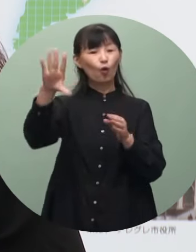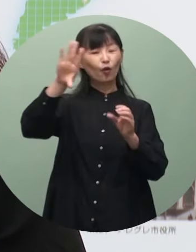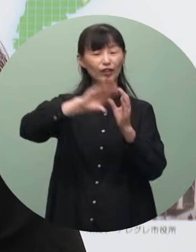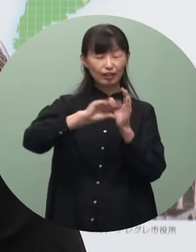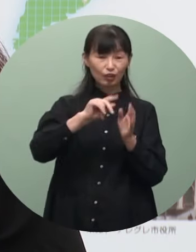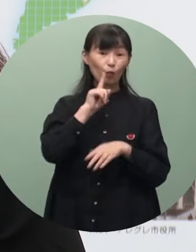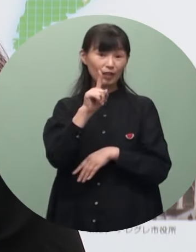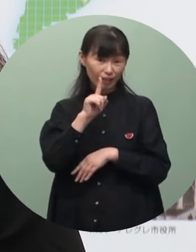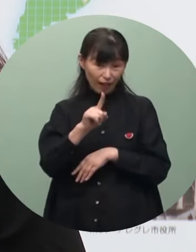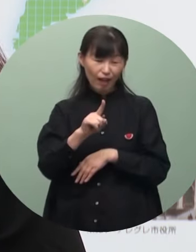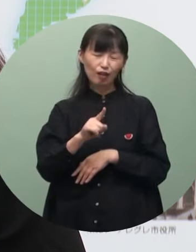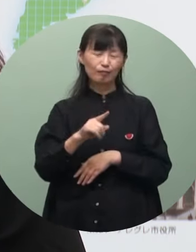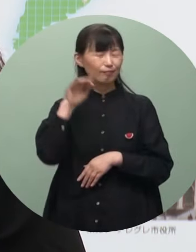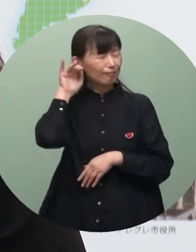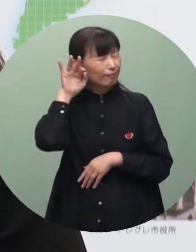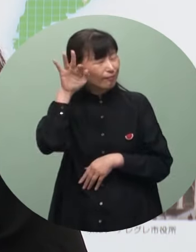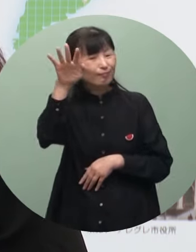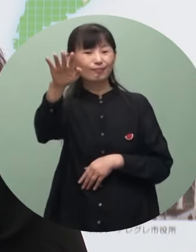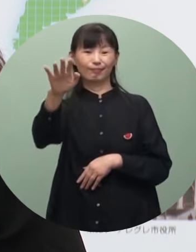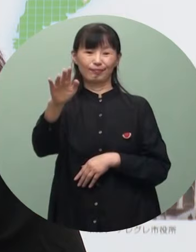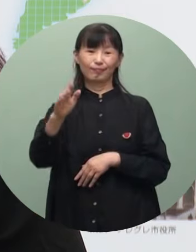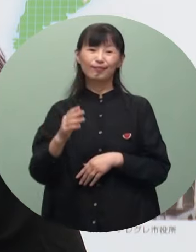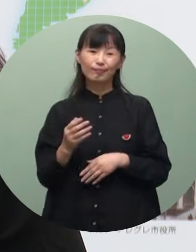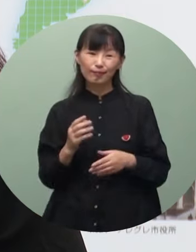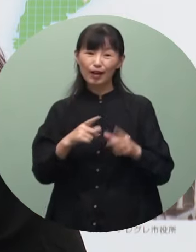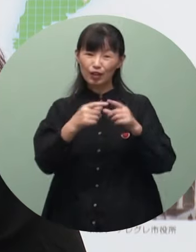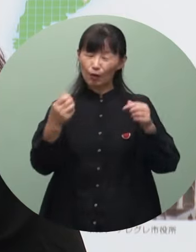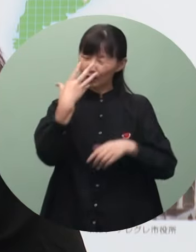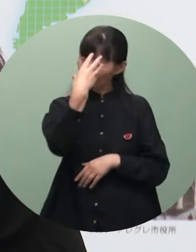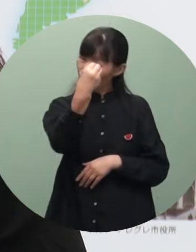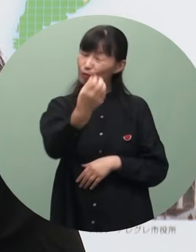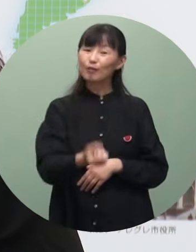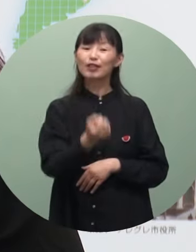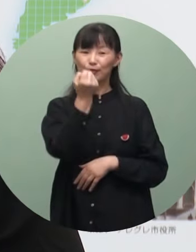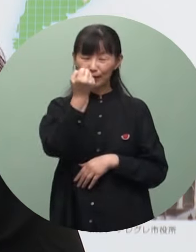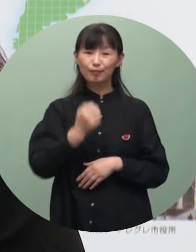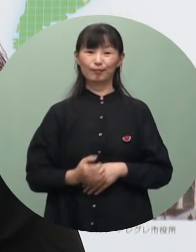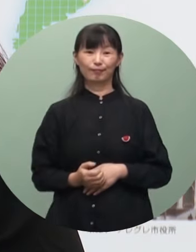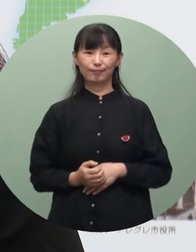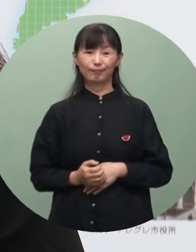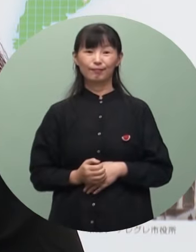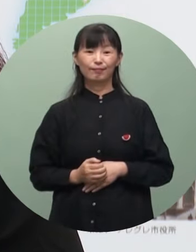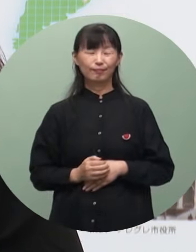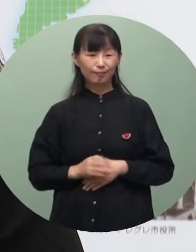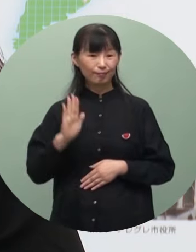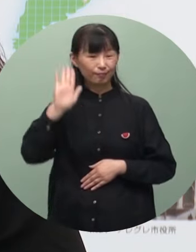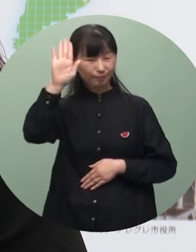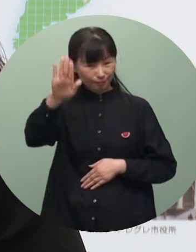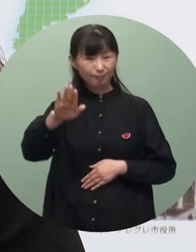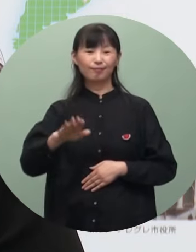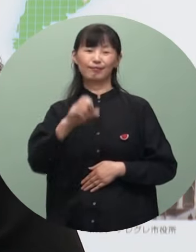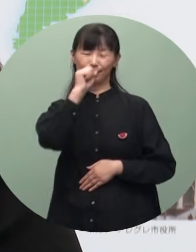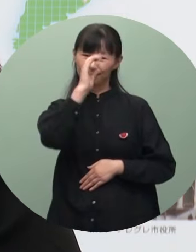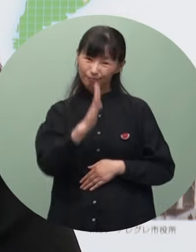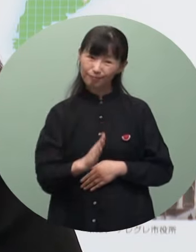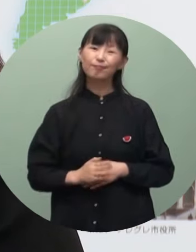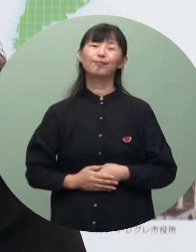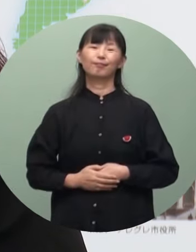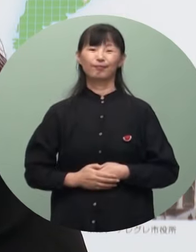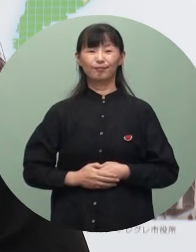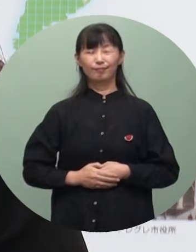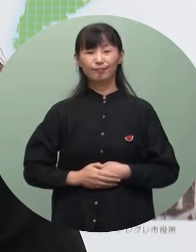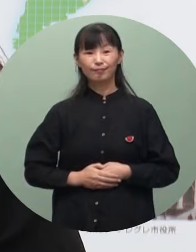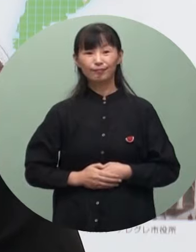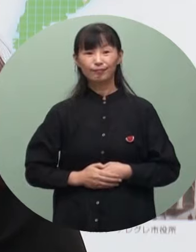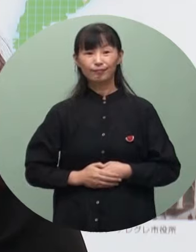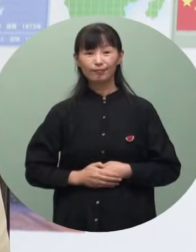見て、あれからずっと情熱的に日本に興味を持ちました。国際交流員になってから4年目になります。どうぞよろしくお願